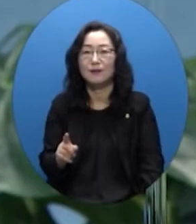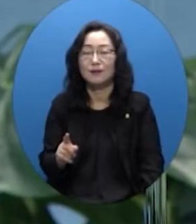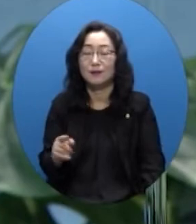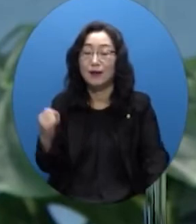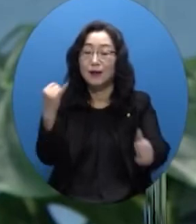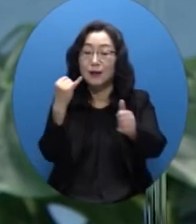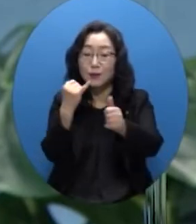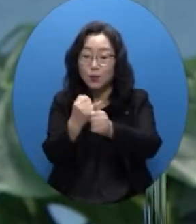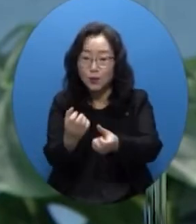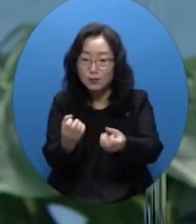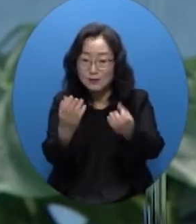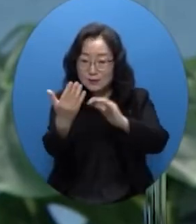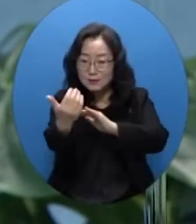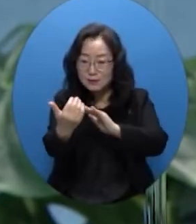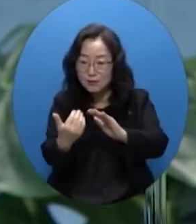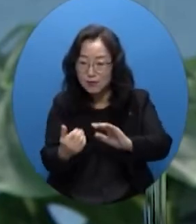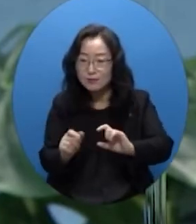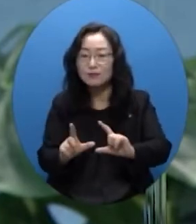결혼식 바로 전날